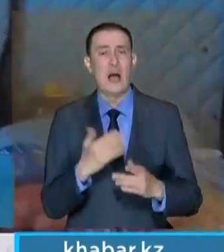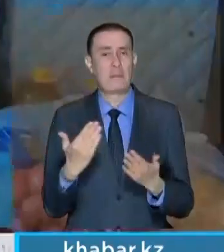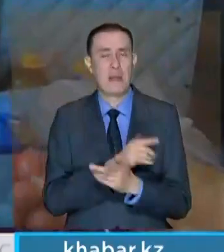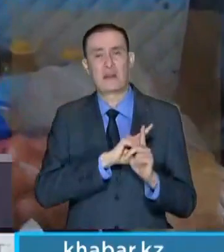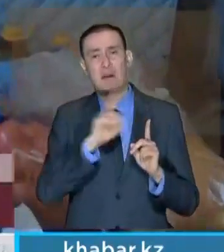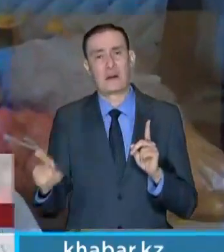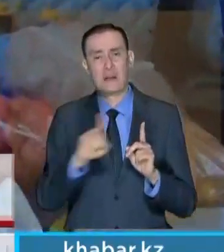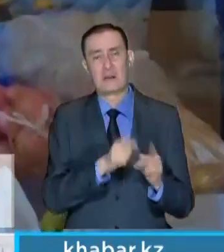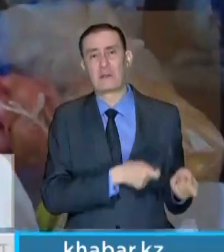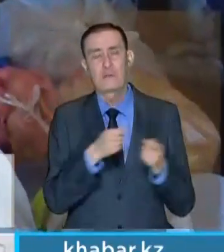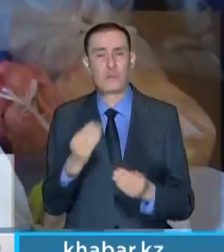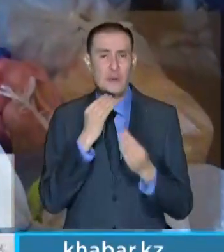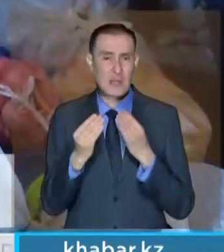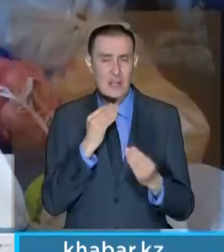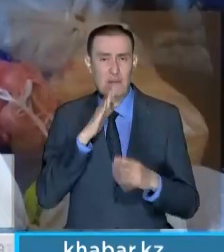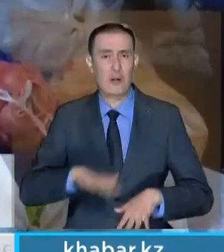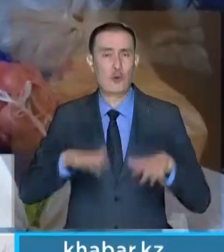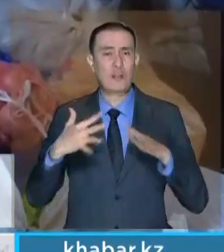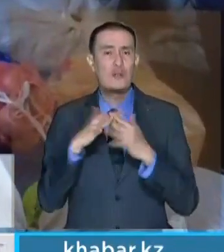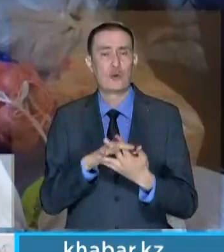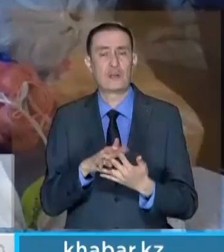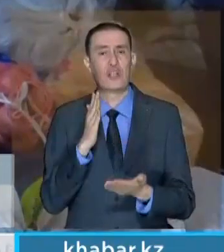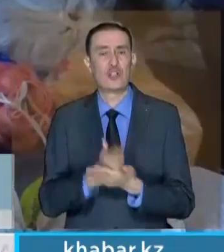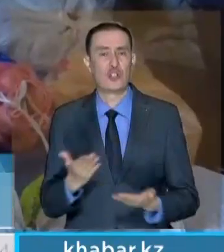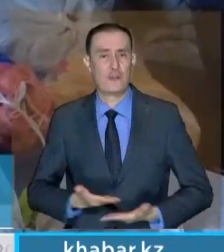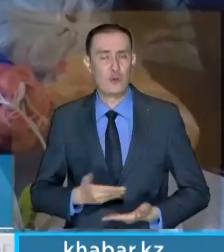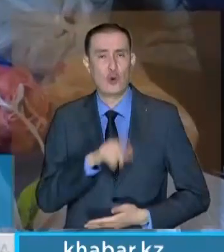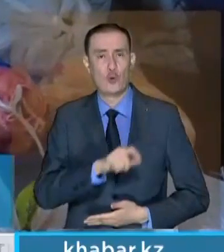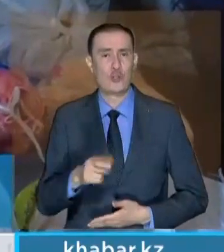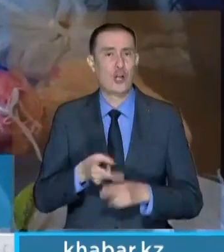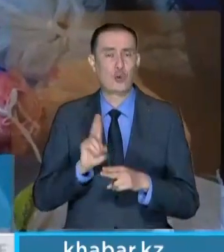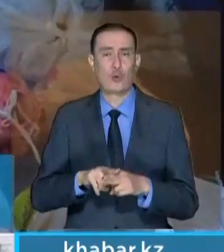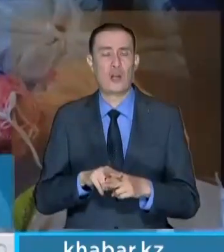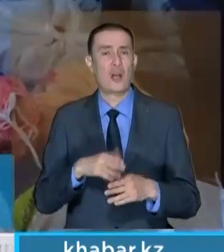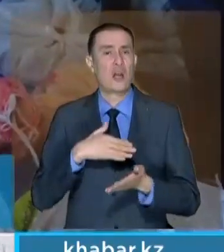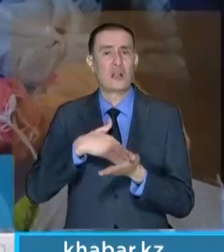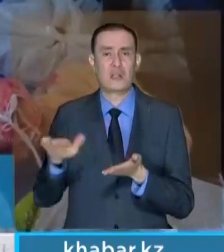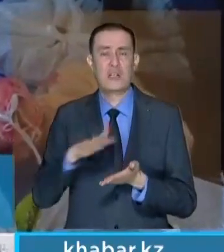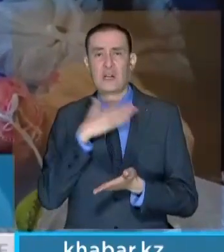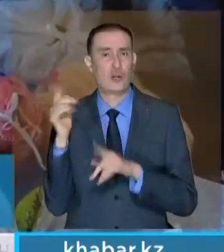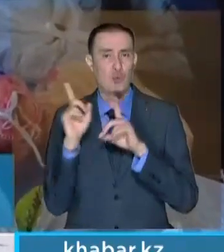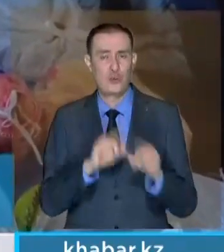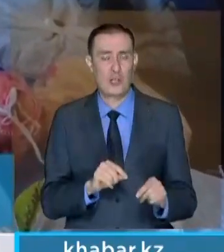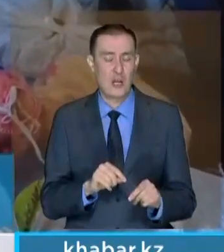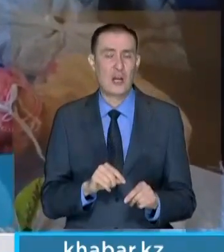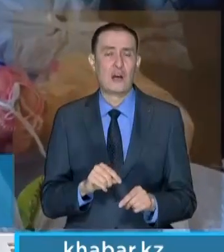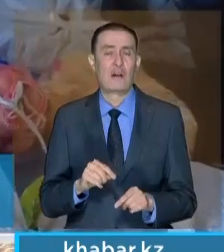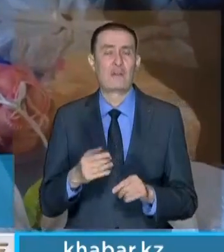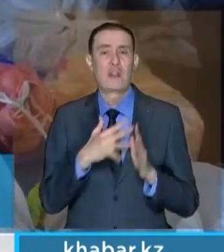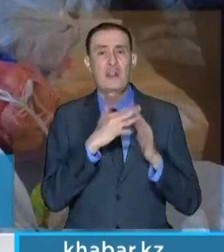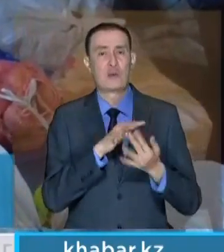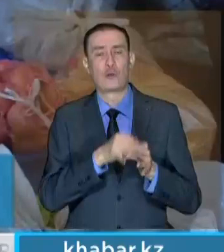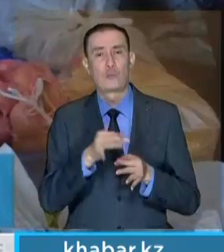по доставке продуктов питания в затопленные сёла где остались люди которые отказались от эвакуации попутно из четырёх населённых